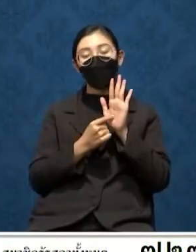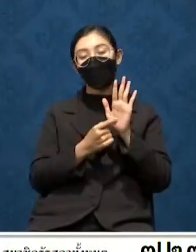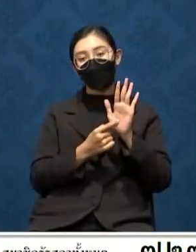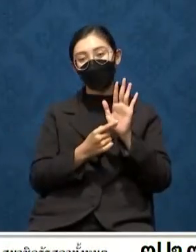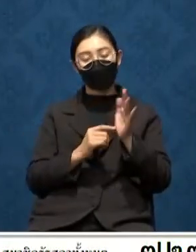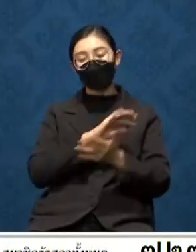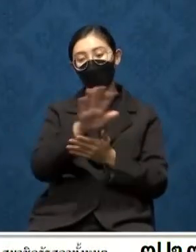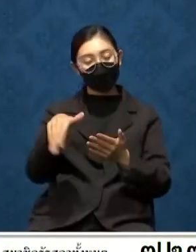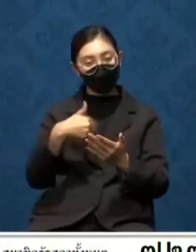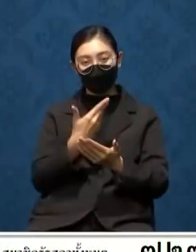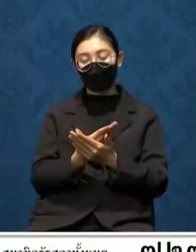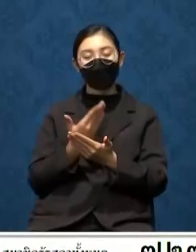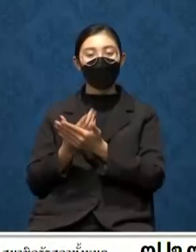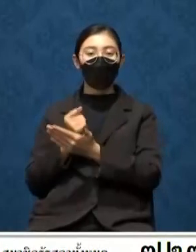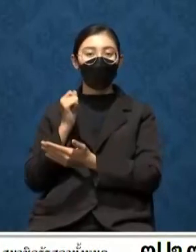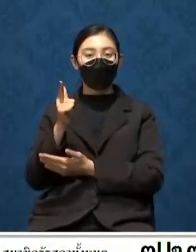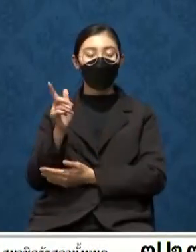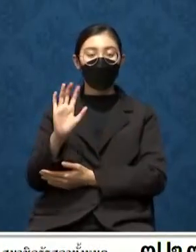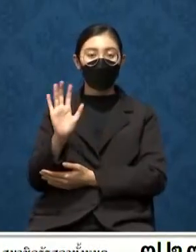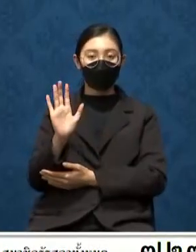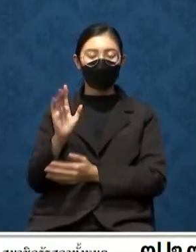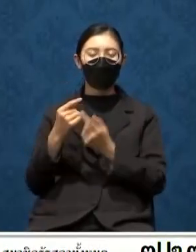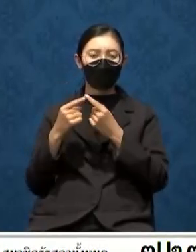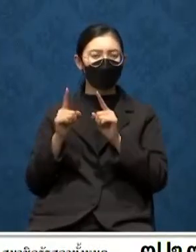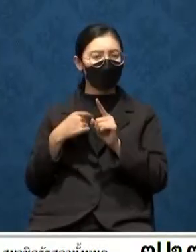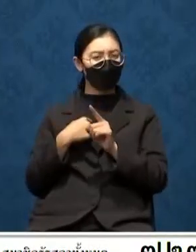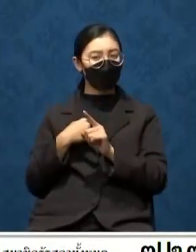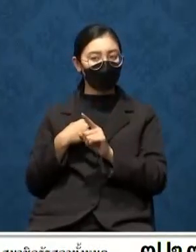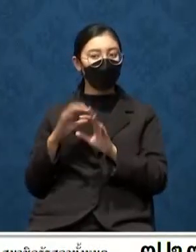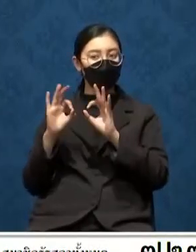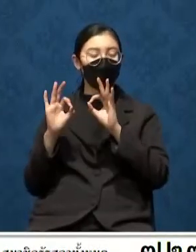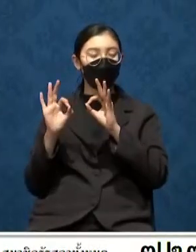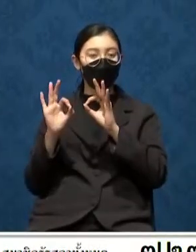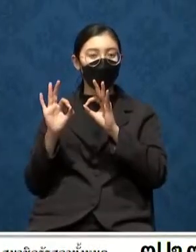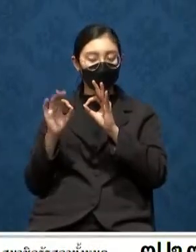แต่ละมาตรามาบริบทมันจะต่างกันครับกระดานครับก็เลยไม่ได้หารือในส่วนนั้นครับขอบพระคุณครับท่านครับขอบคุณนะครับ